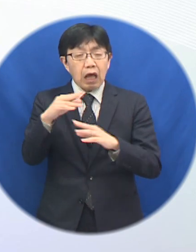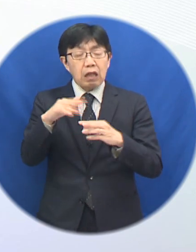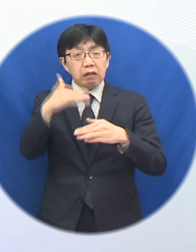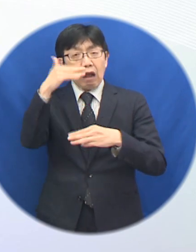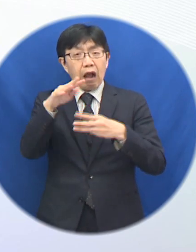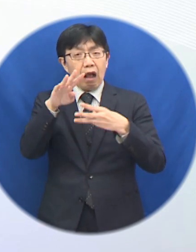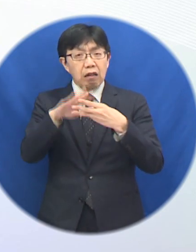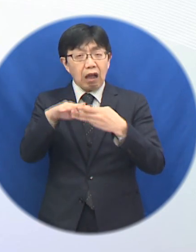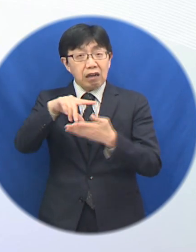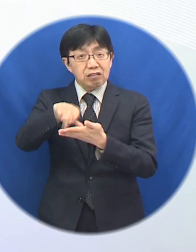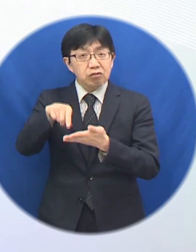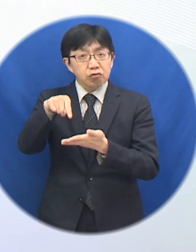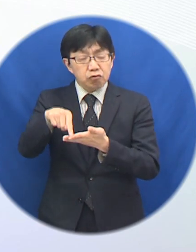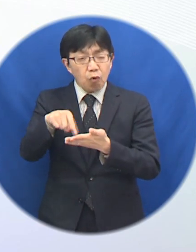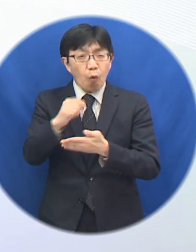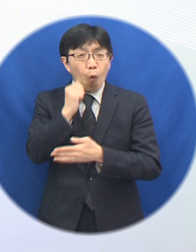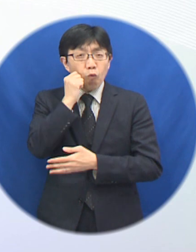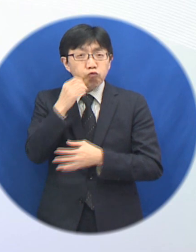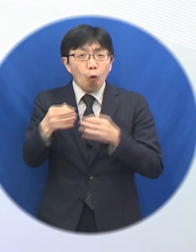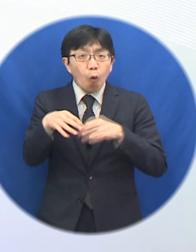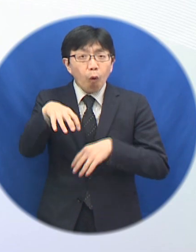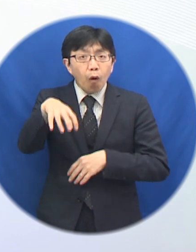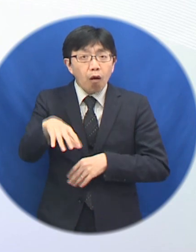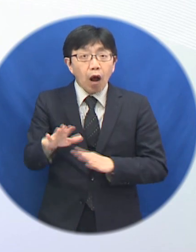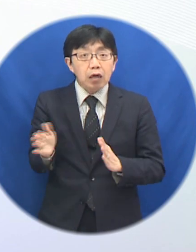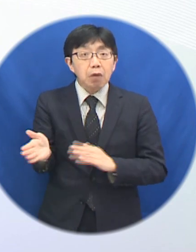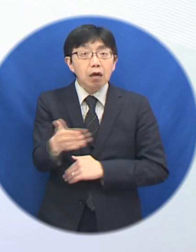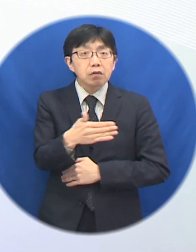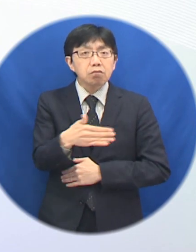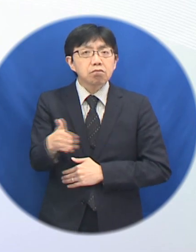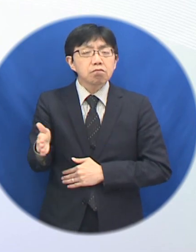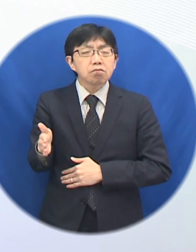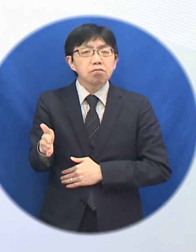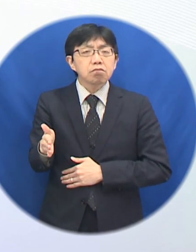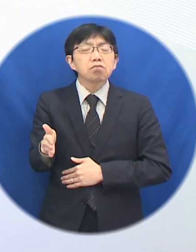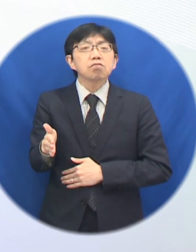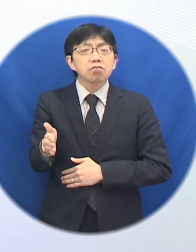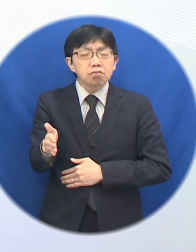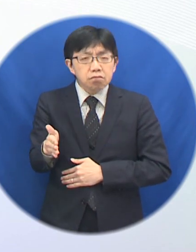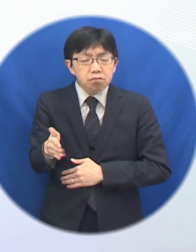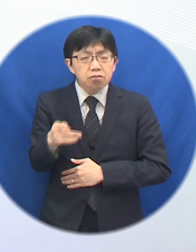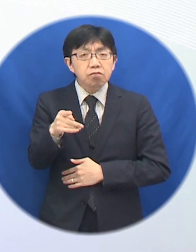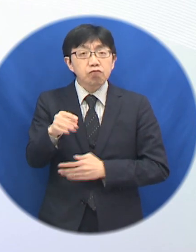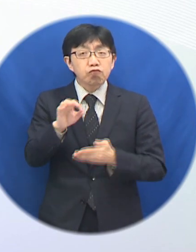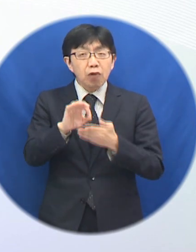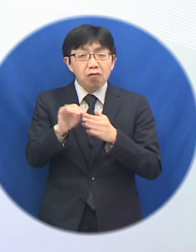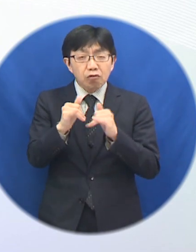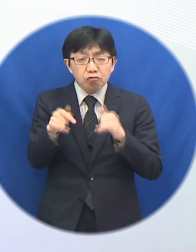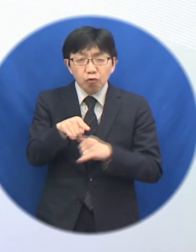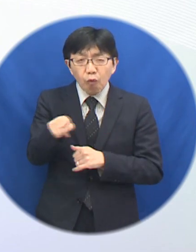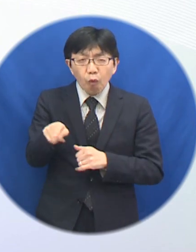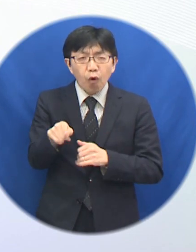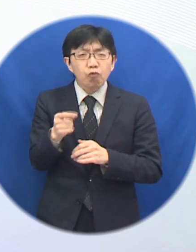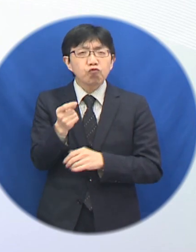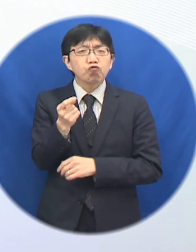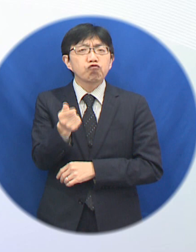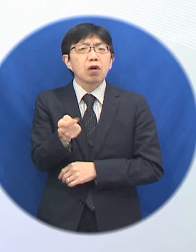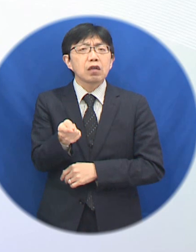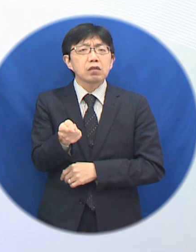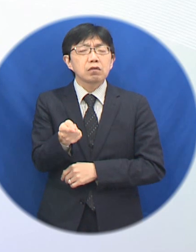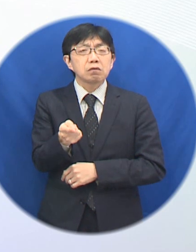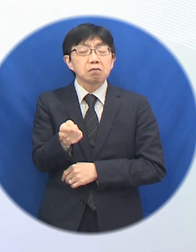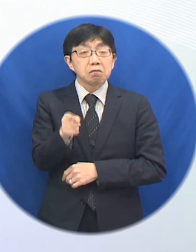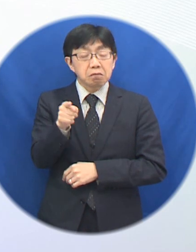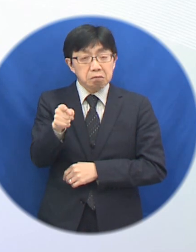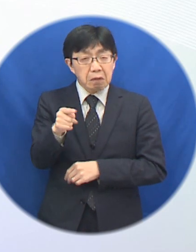る浴場がなかったということがございます。実際に利用している方も少ないということと、はい、中にはバス